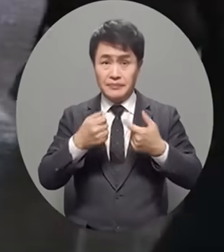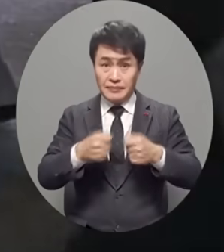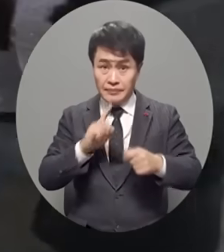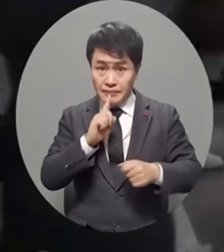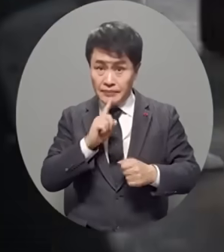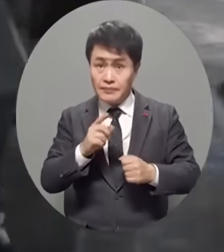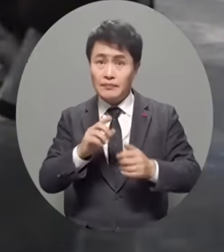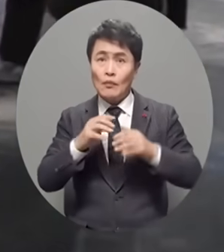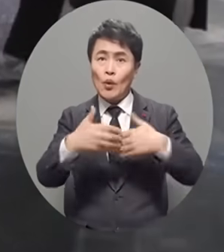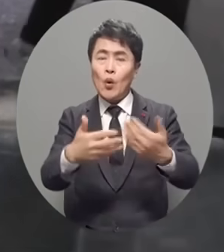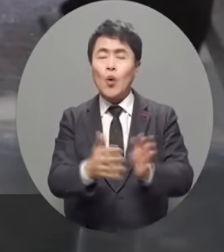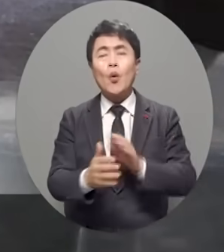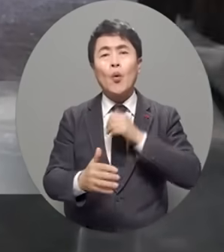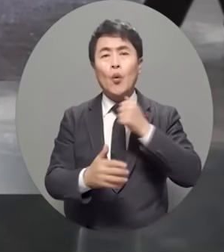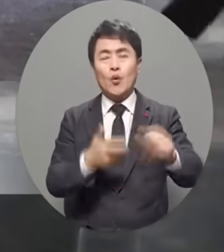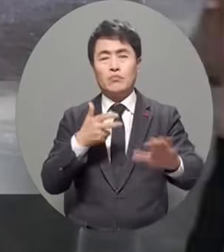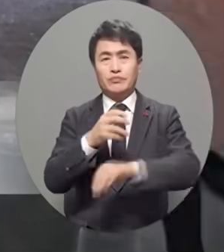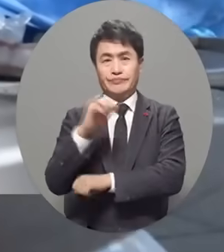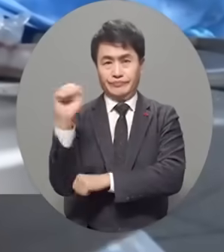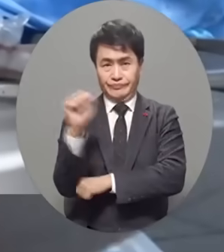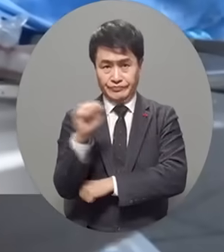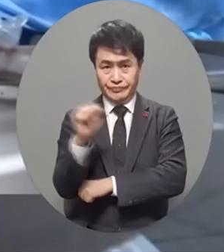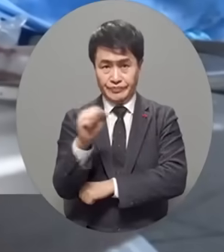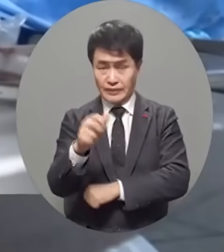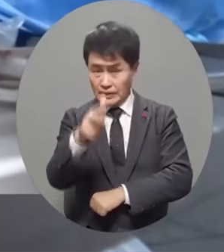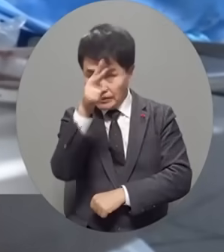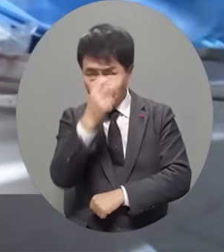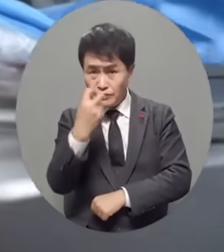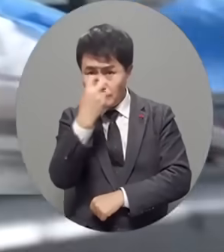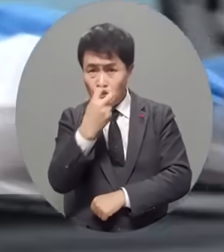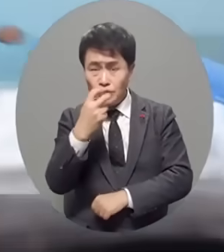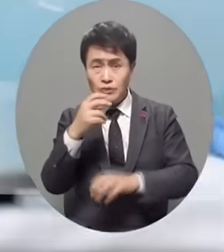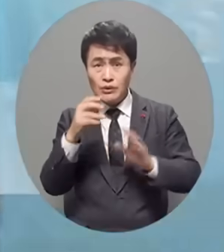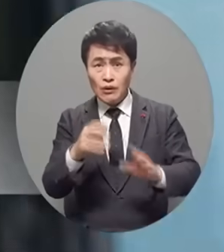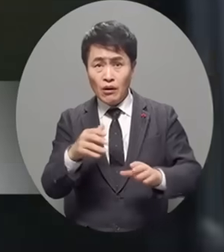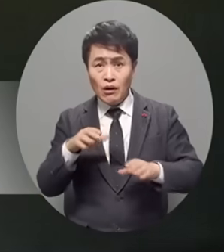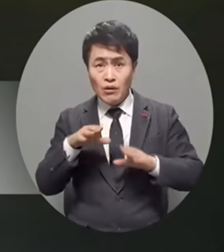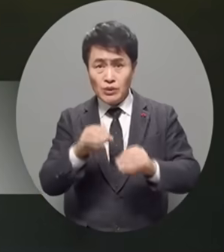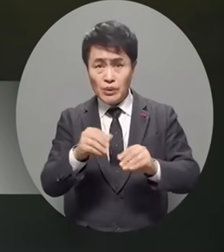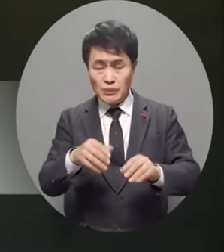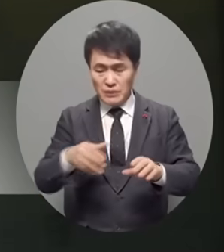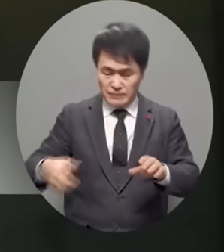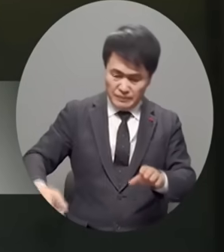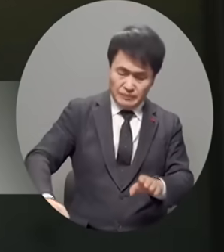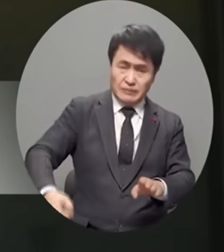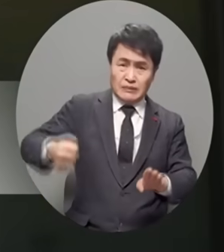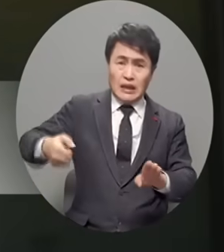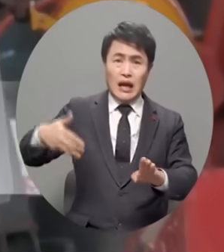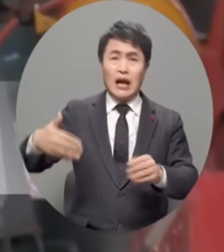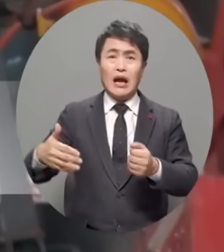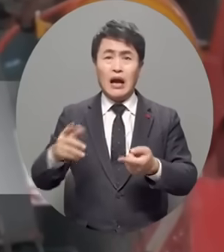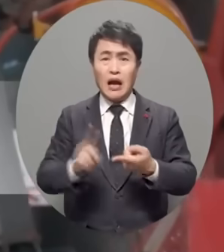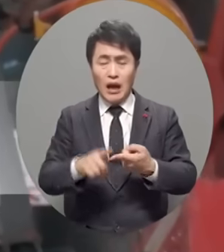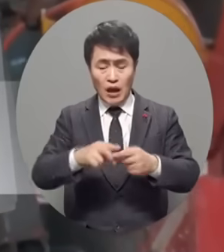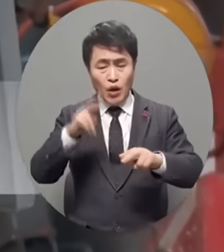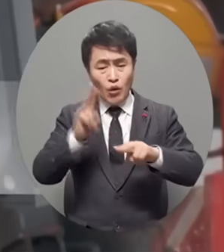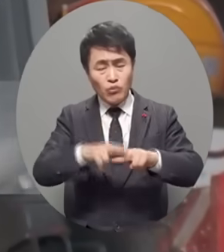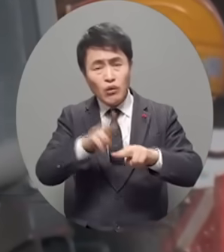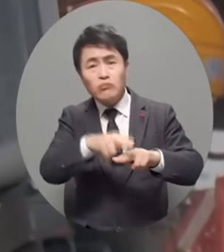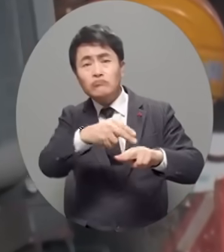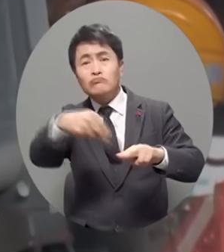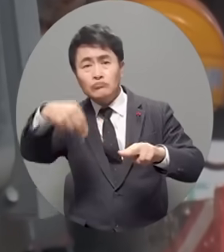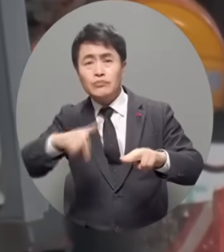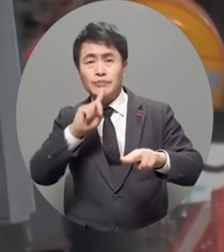이와 관련해 50대 버스 운전기사는 경찰 조사에서 정차 중 사이드 브레이크를 채우지 않은 채 운전석을